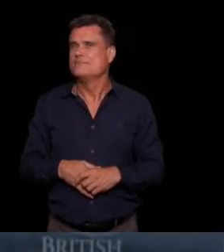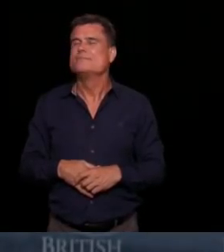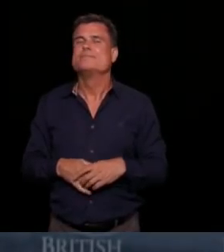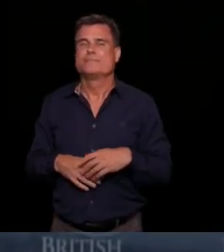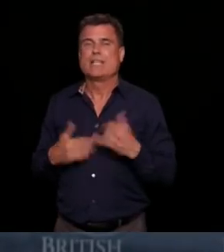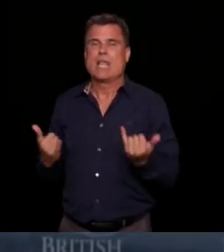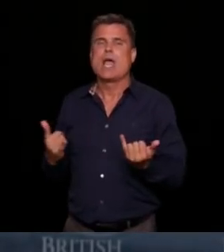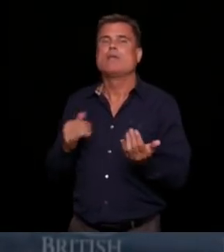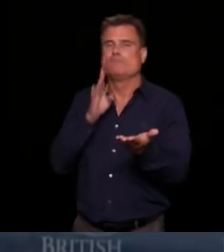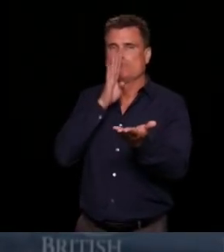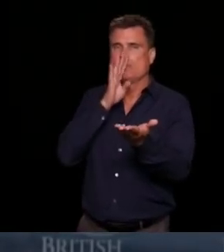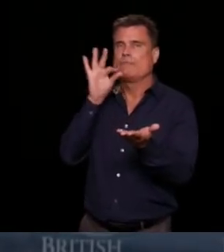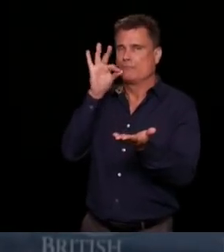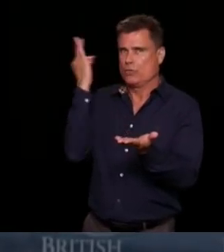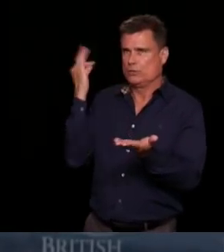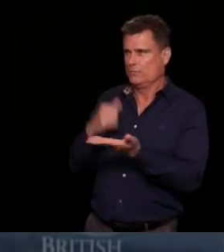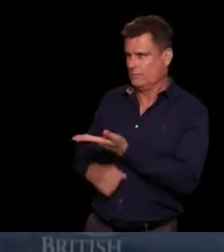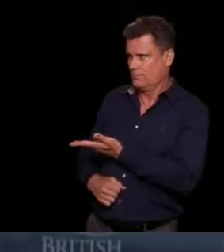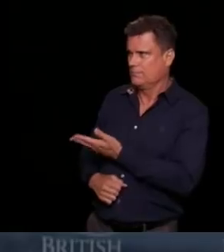qui sont en question